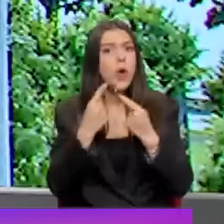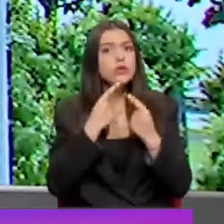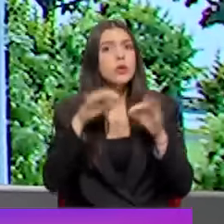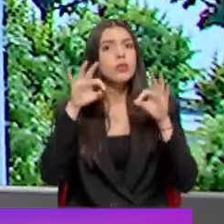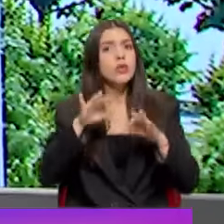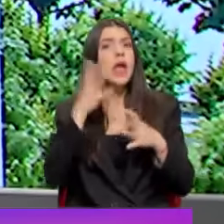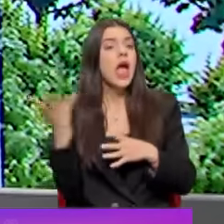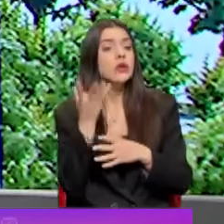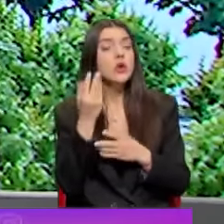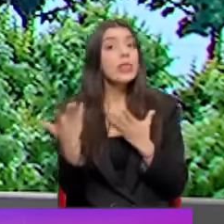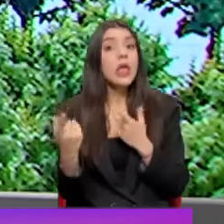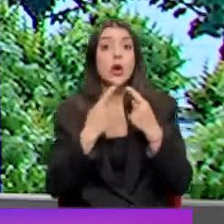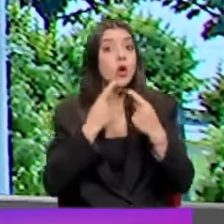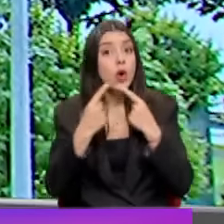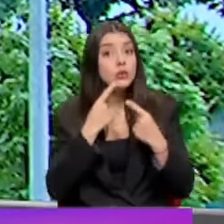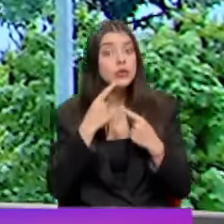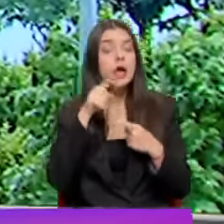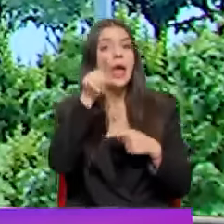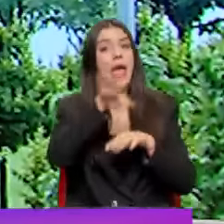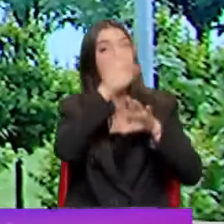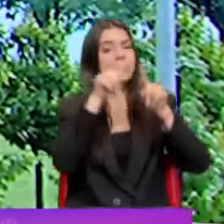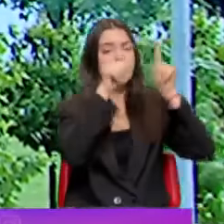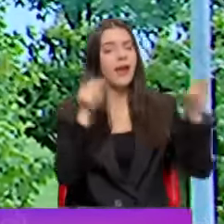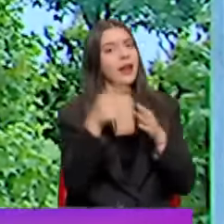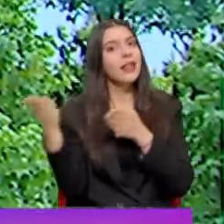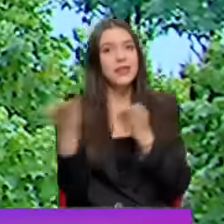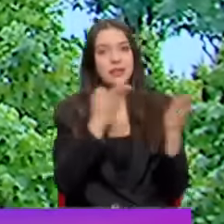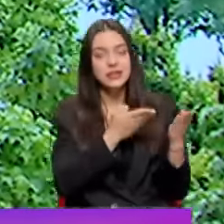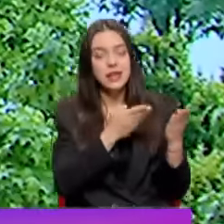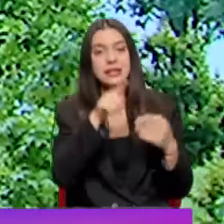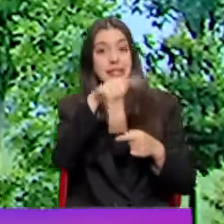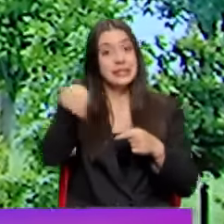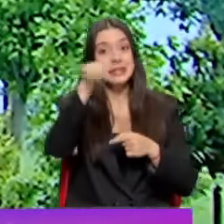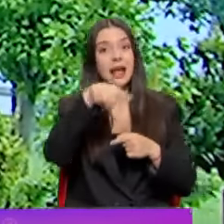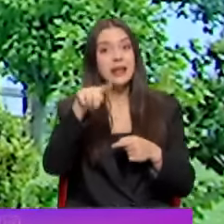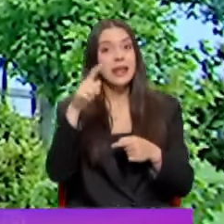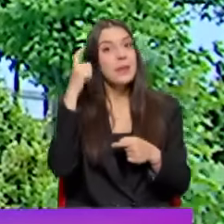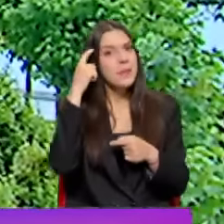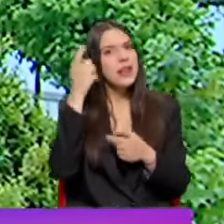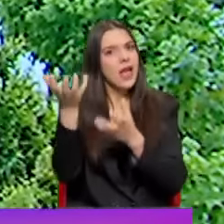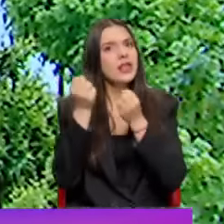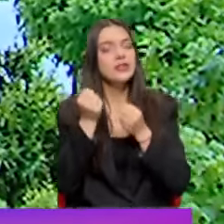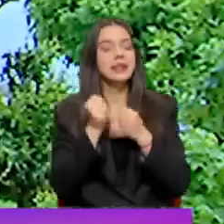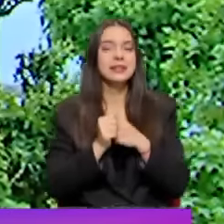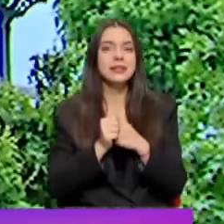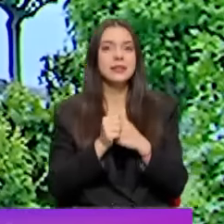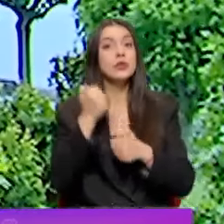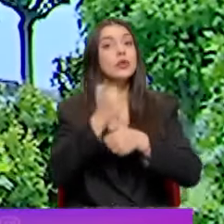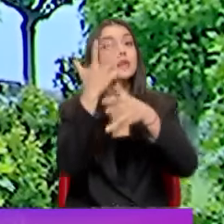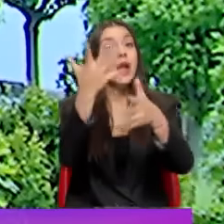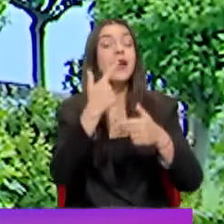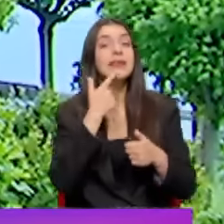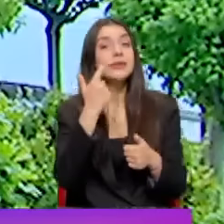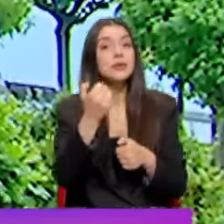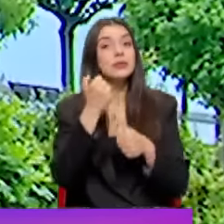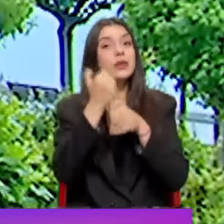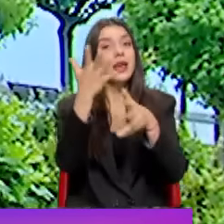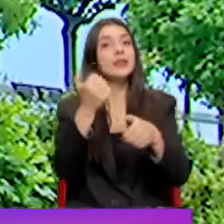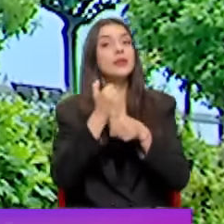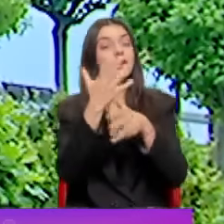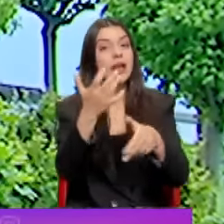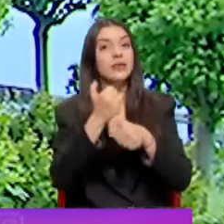bugün en çok ne konuşulacak İsa onu ekrana taşıyacağız ve Sizler de bilgi sahibi olacaksınız günaydın diyoruz günaydın